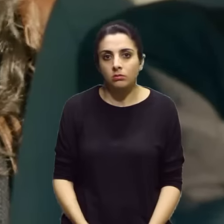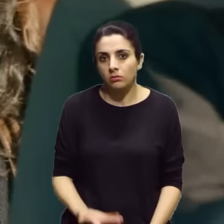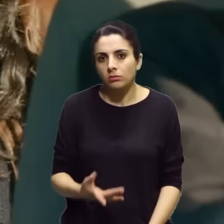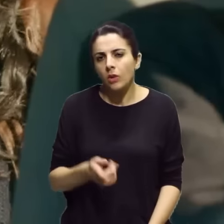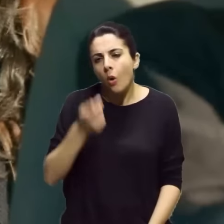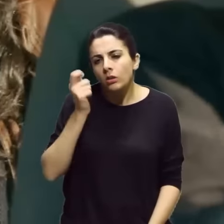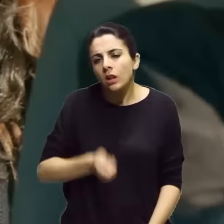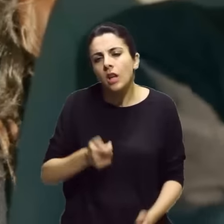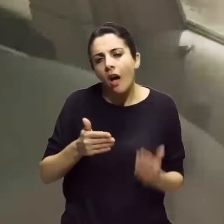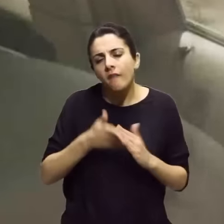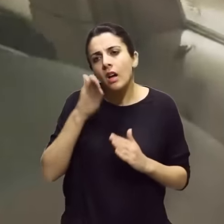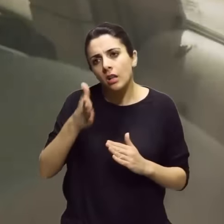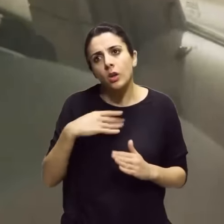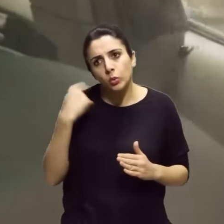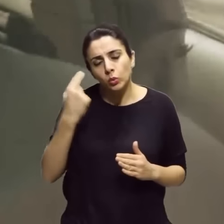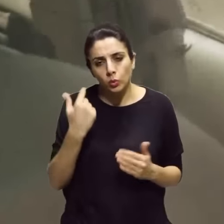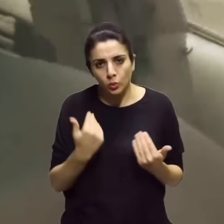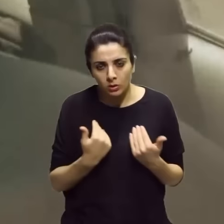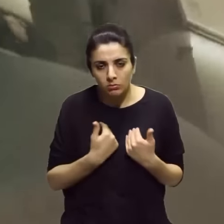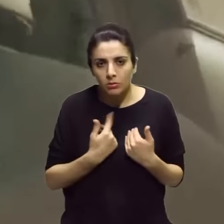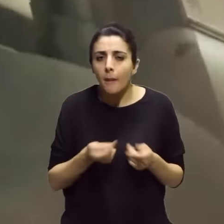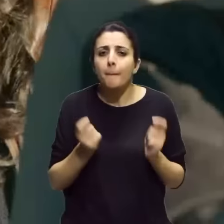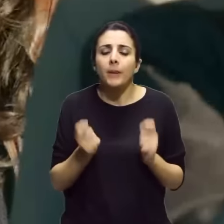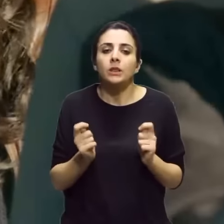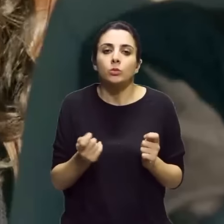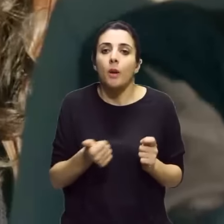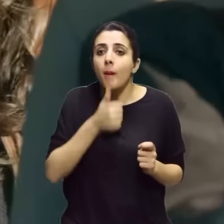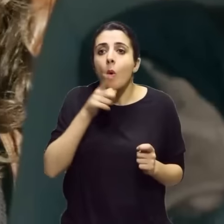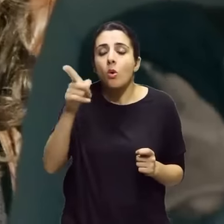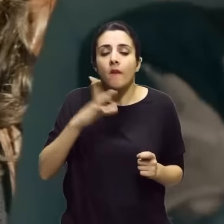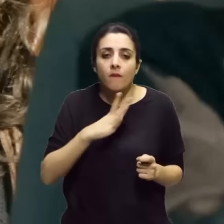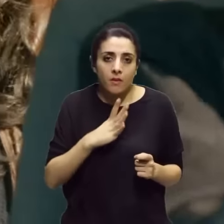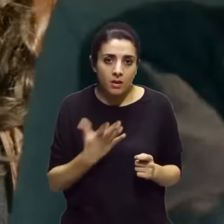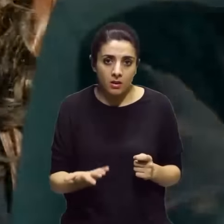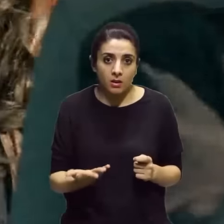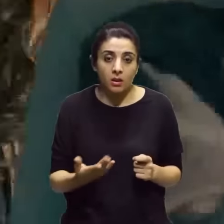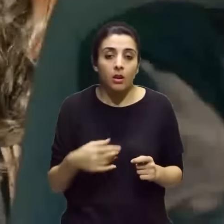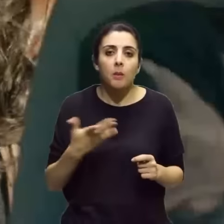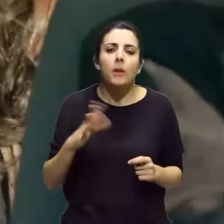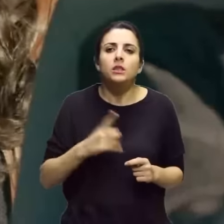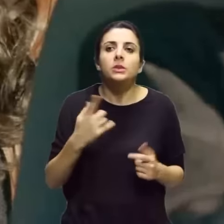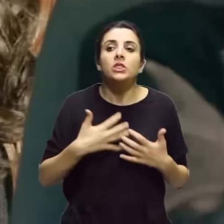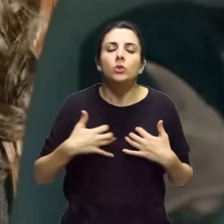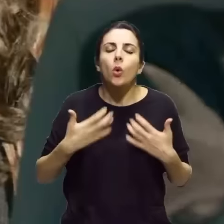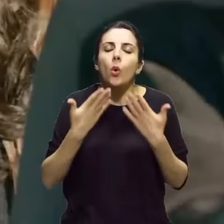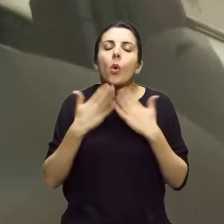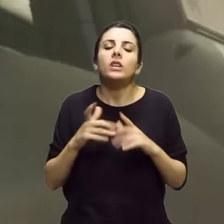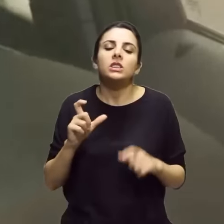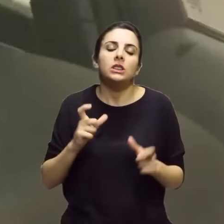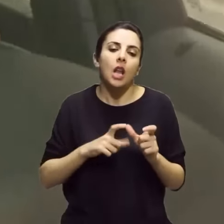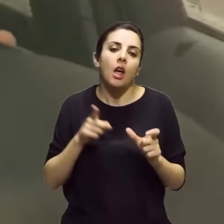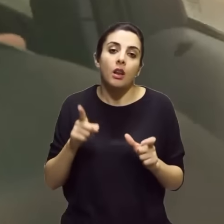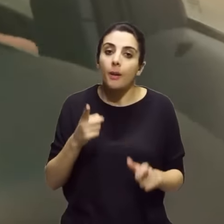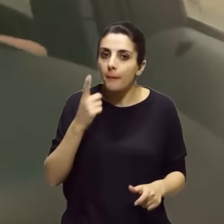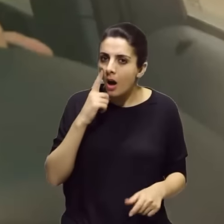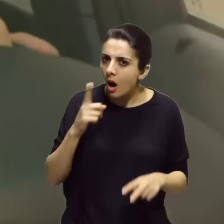Yani o kesinlikle oraya götürmüşlerdir diye düşünüyorum. Yani mecburen, babası orada çünkü. Hem başka bir şey cesaret edemez Sinan.